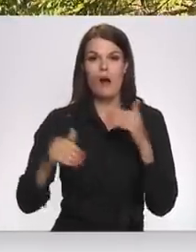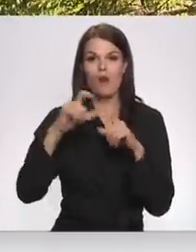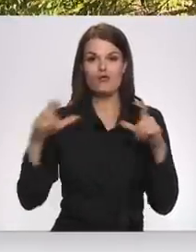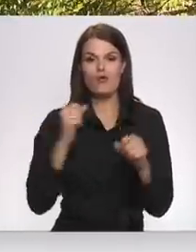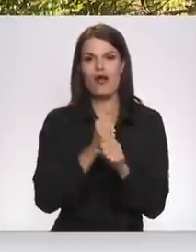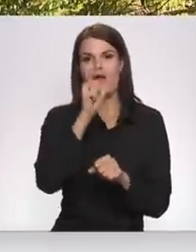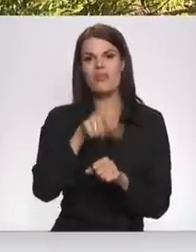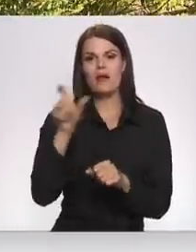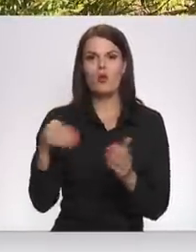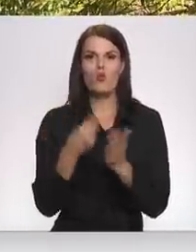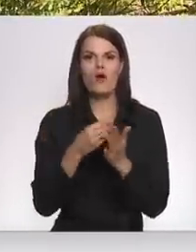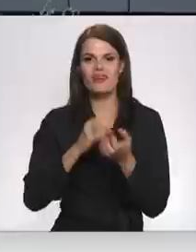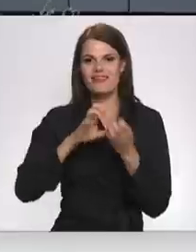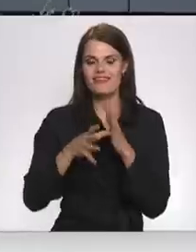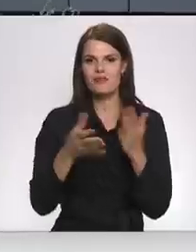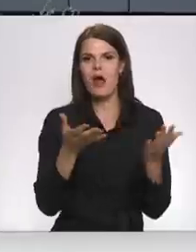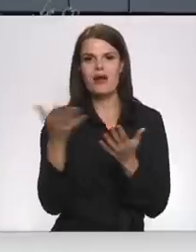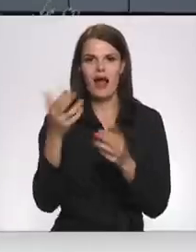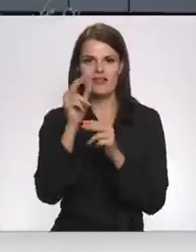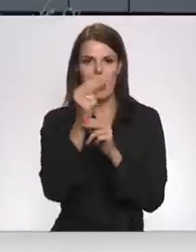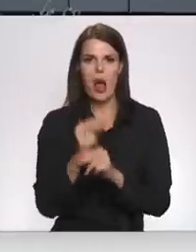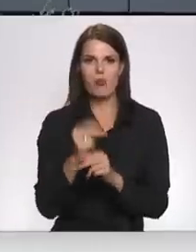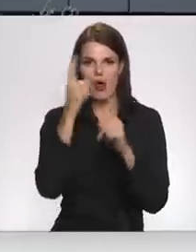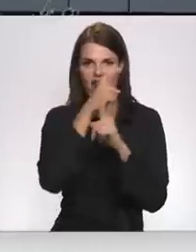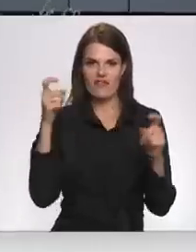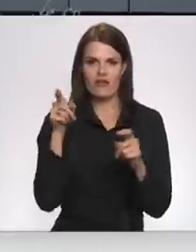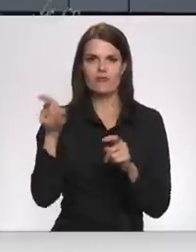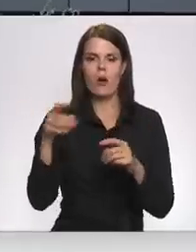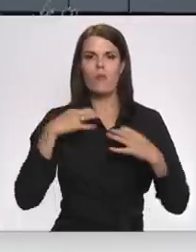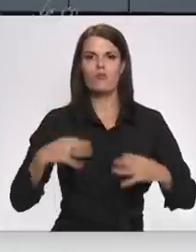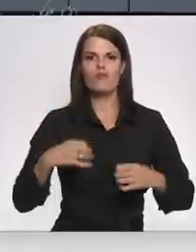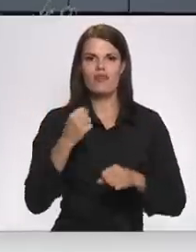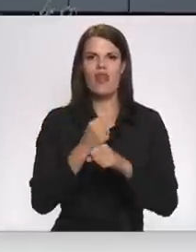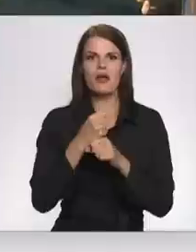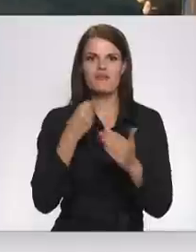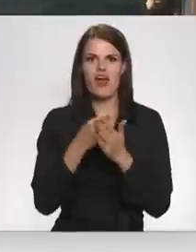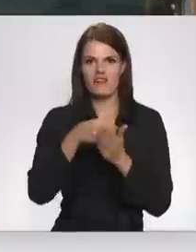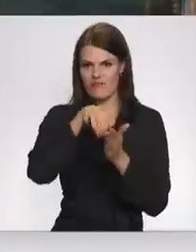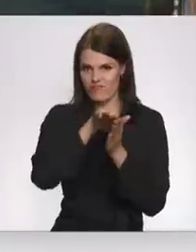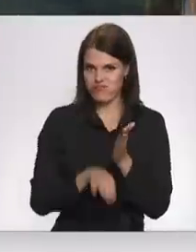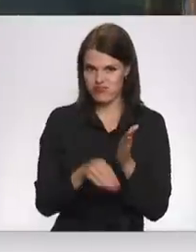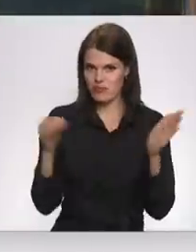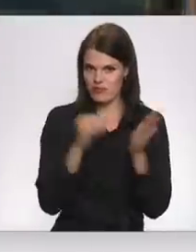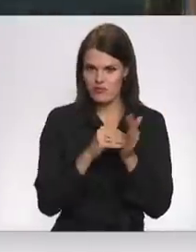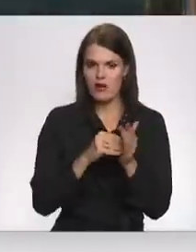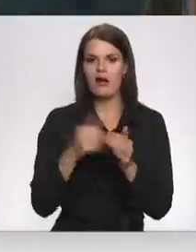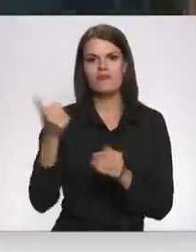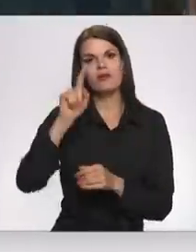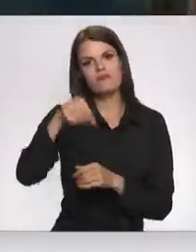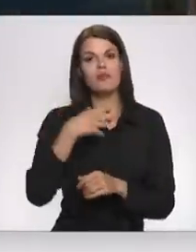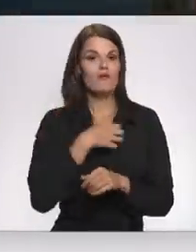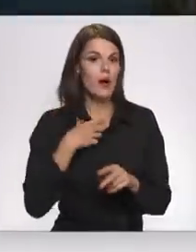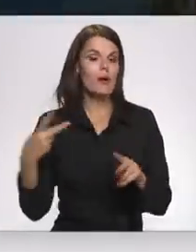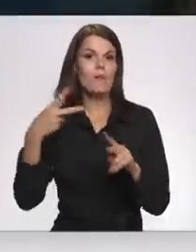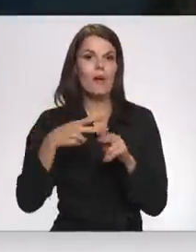darbinieku novērtējuma sistēmā kāds sagrozījis datus, būtiski pazeminot profesoras darba vērtējumu. Pēc viņas prasības veikt papildus